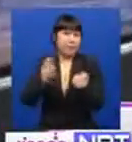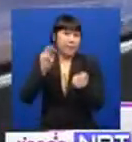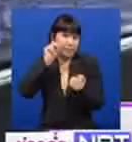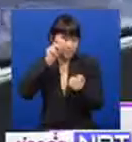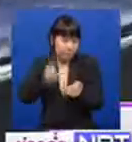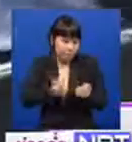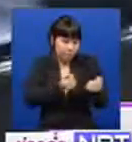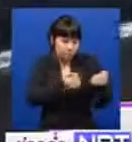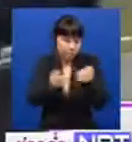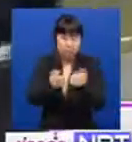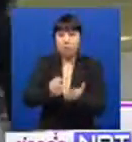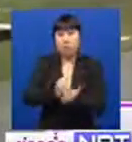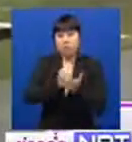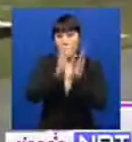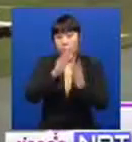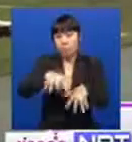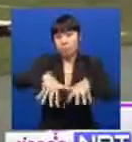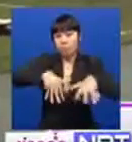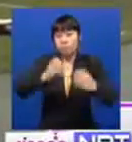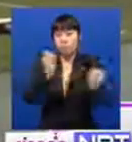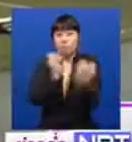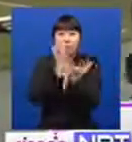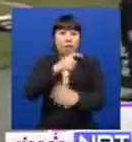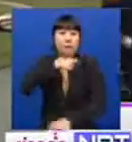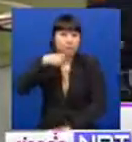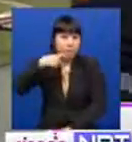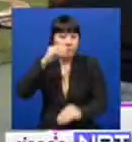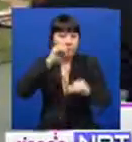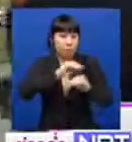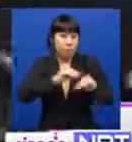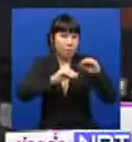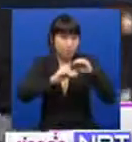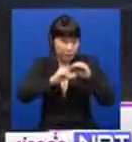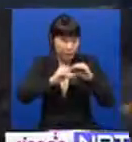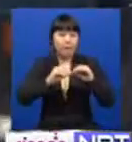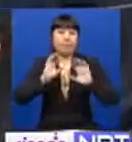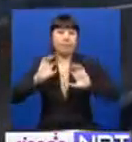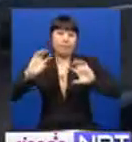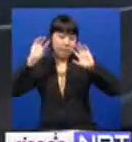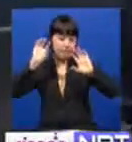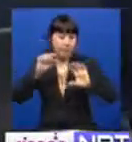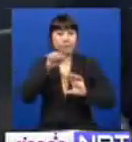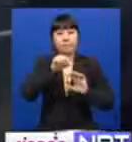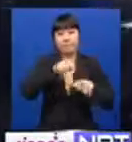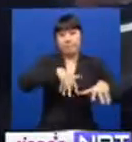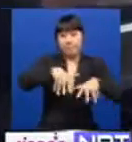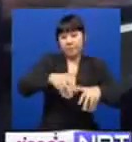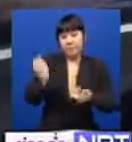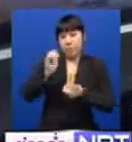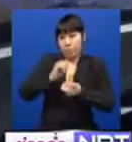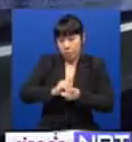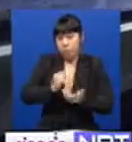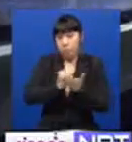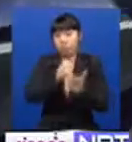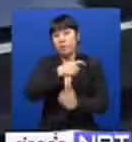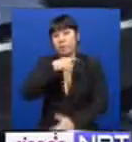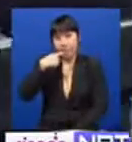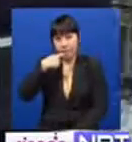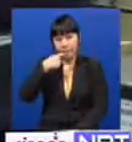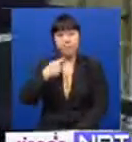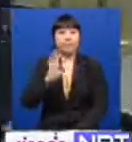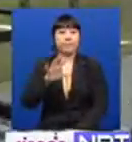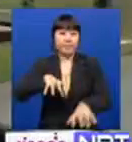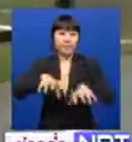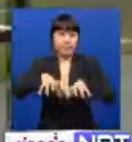ยเหลือประชาชนที่ผู้ประสบปัญหาภัยแล้งตามโครงการรัฐร่วมใจช่วยภัยแล้งโดยบูรณาการกับเทศบาลตำบลชุมพลอำเภอศรีน